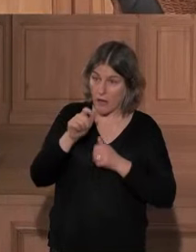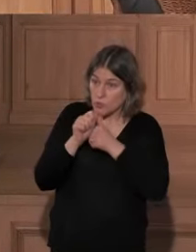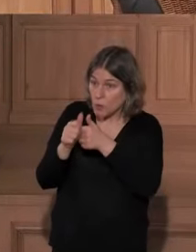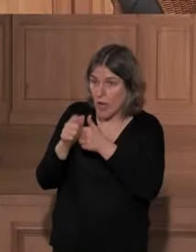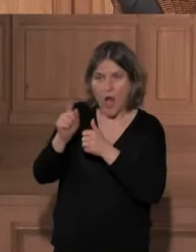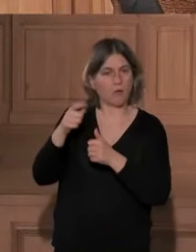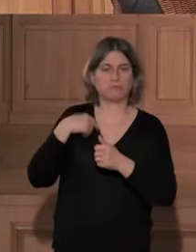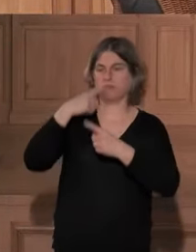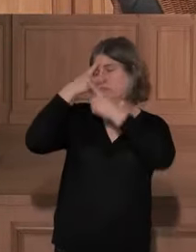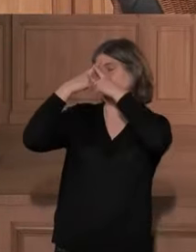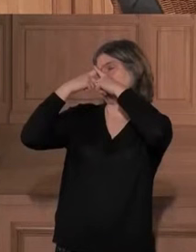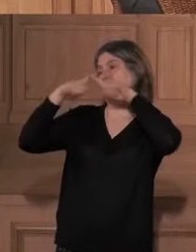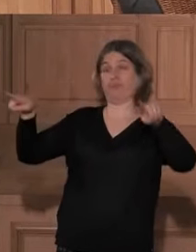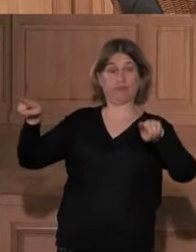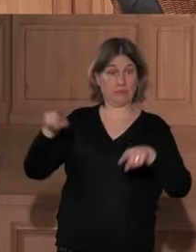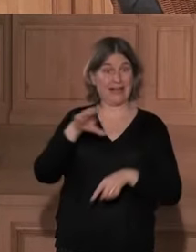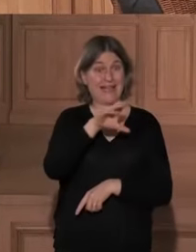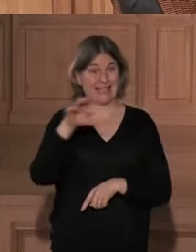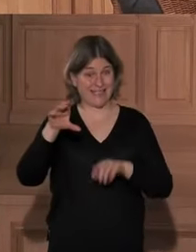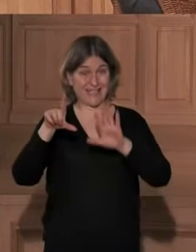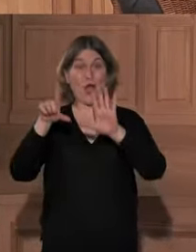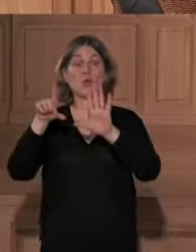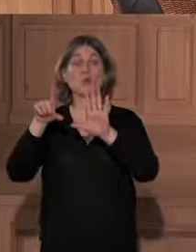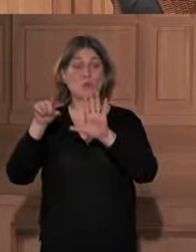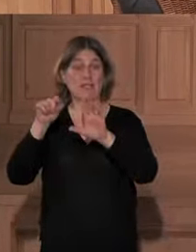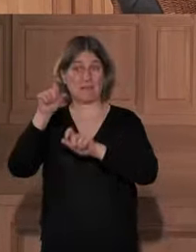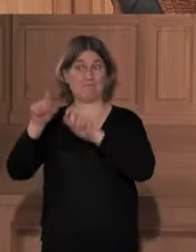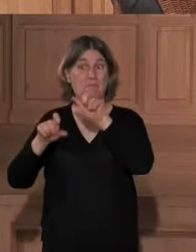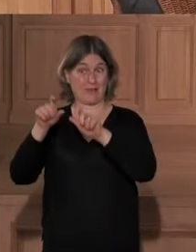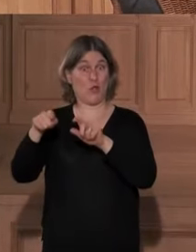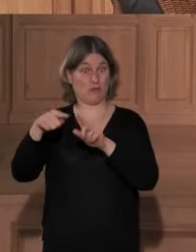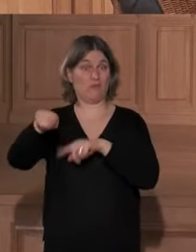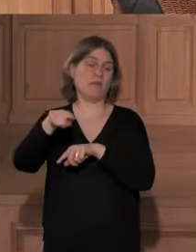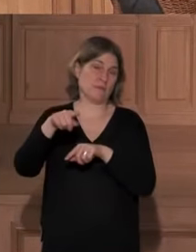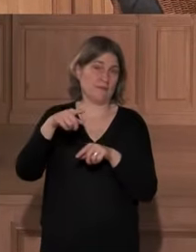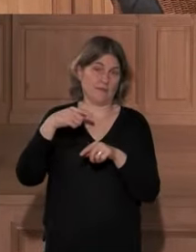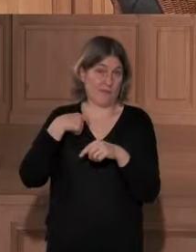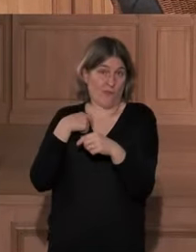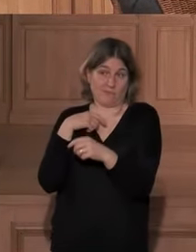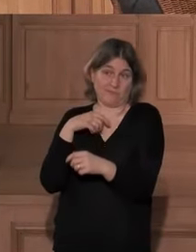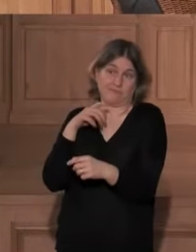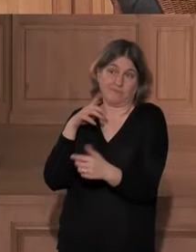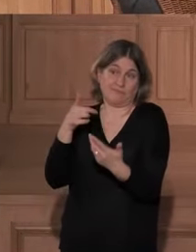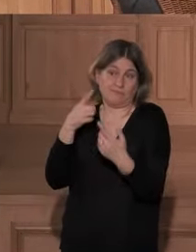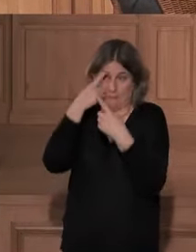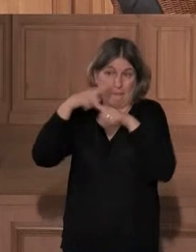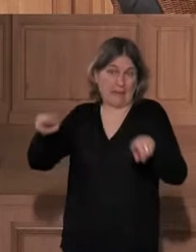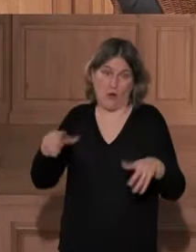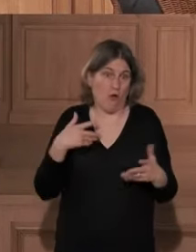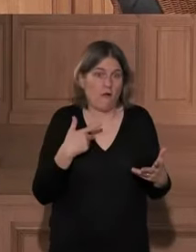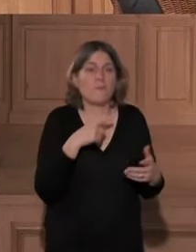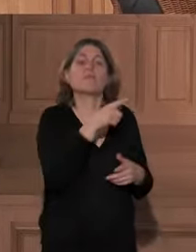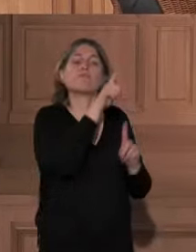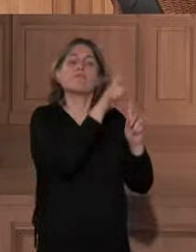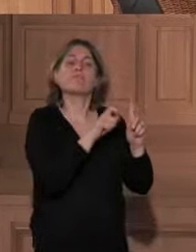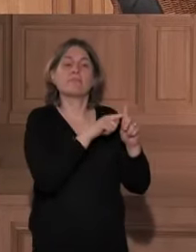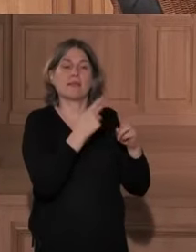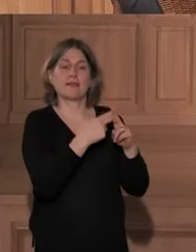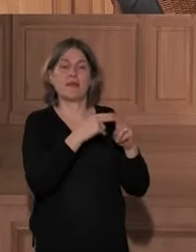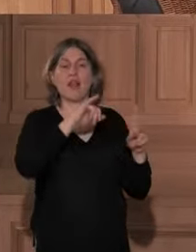Je vais m'opposer à 170 personnes. Je ne vais pas m'opposer, ce n'est pas une opposition. Mais je vais aller du côté du jeune qui s'appelait Johan, qui était autiste